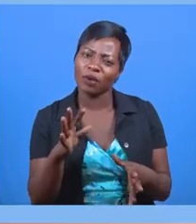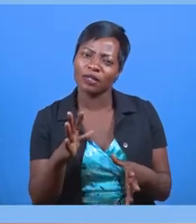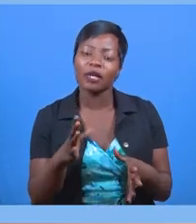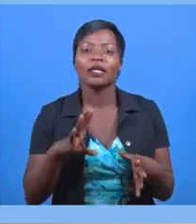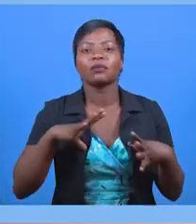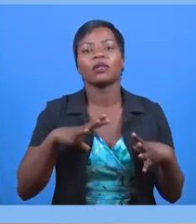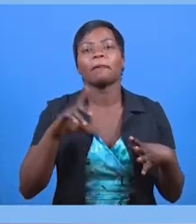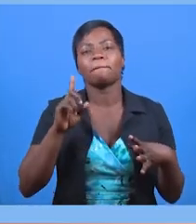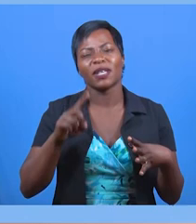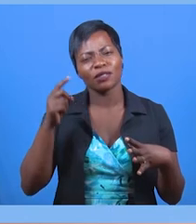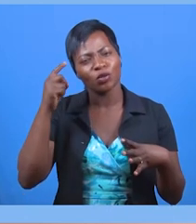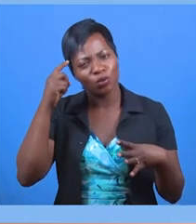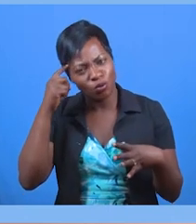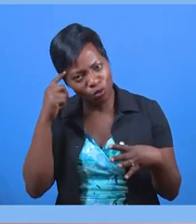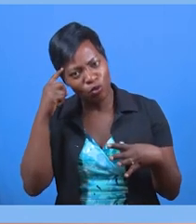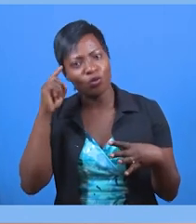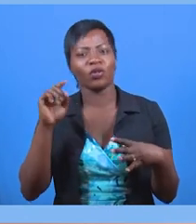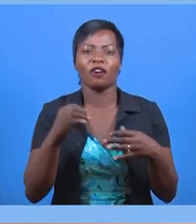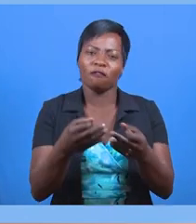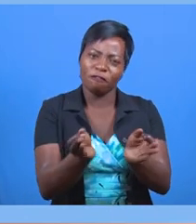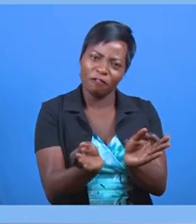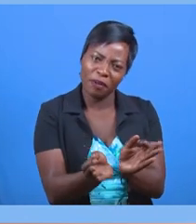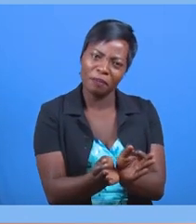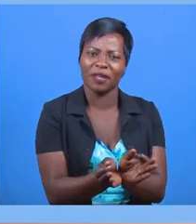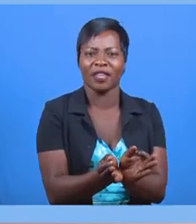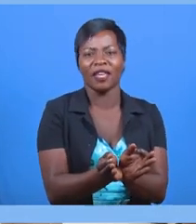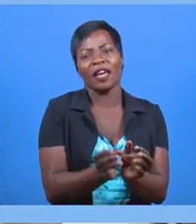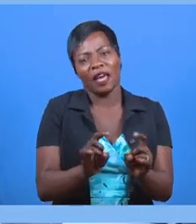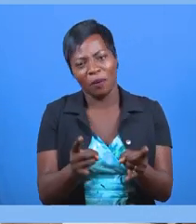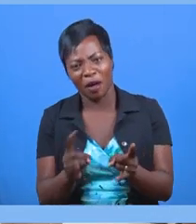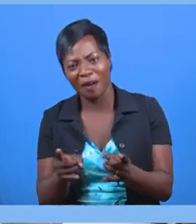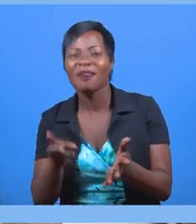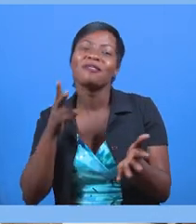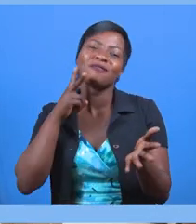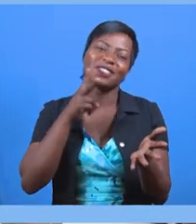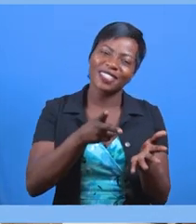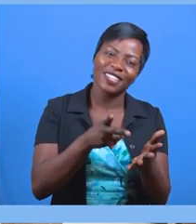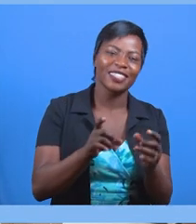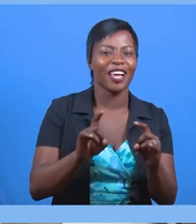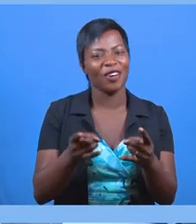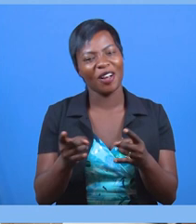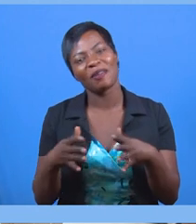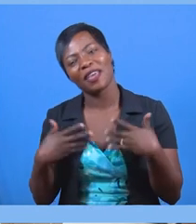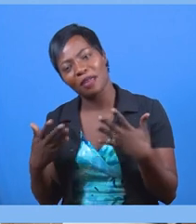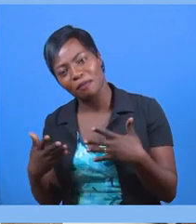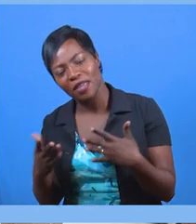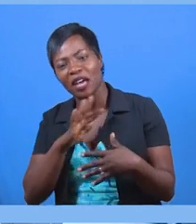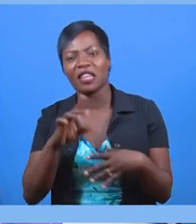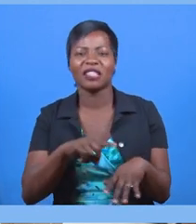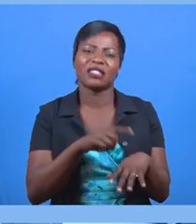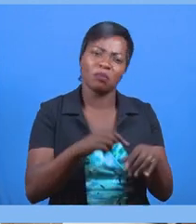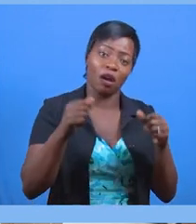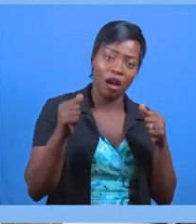zvinhu ngatione kuti taita zvinoraudza. Kuziva kuti tichashanyirwa, tichawana mafaro, tichawana nhamo,